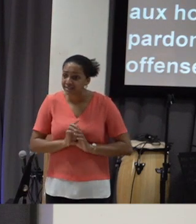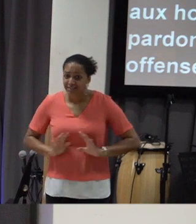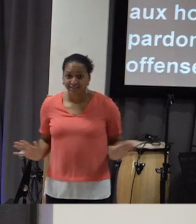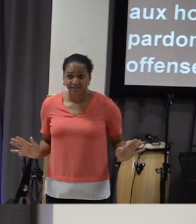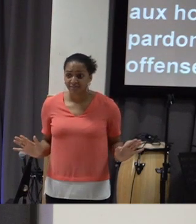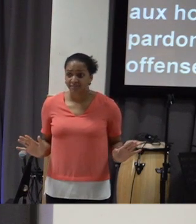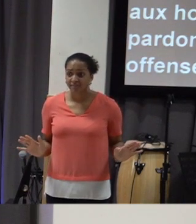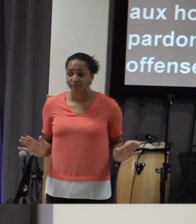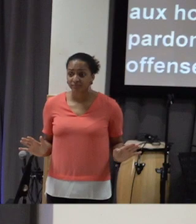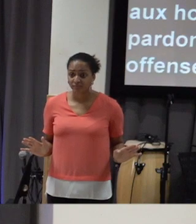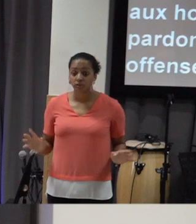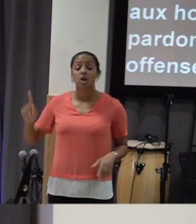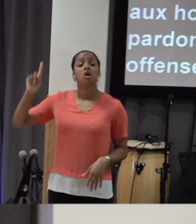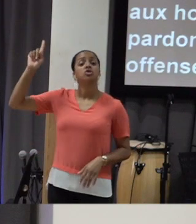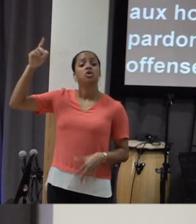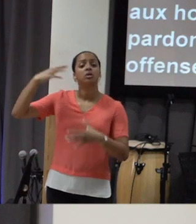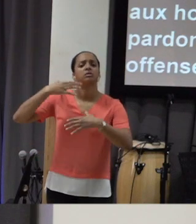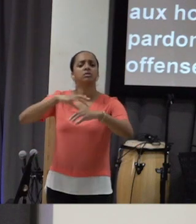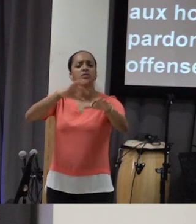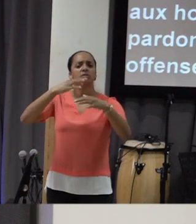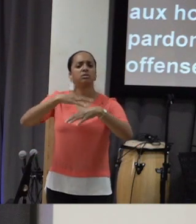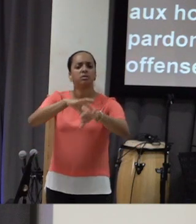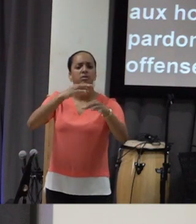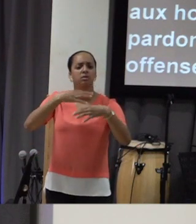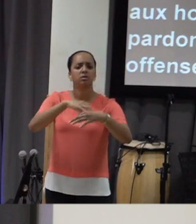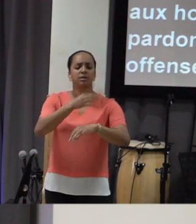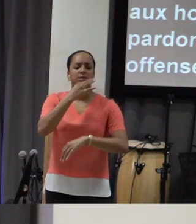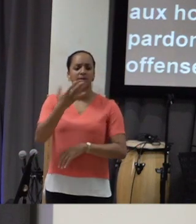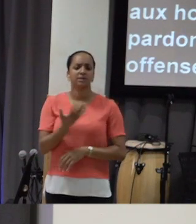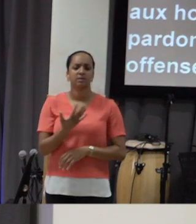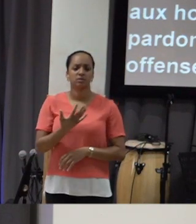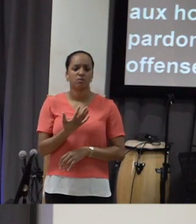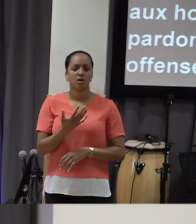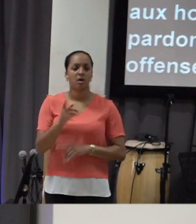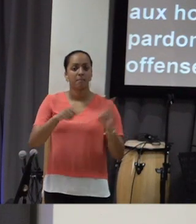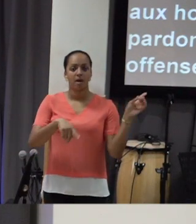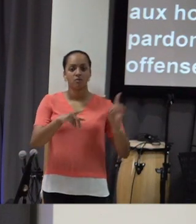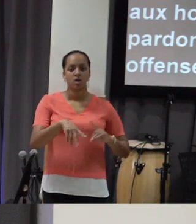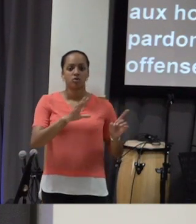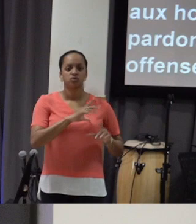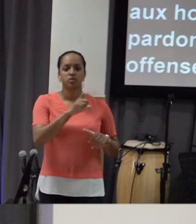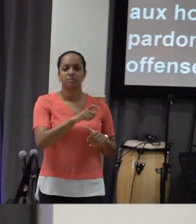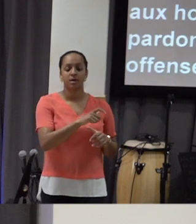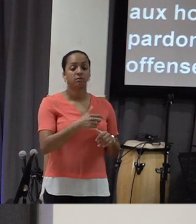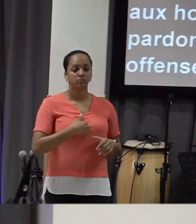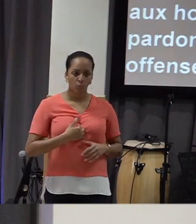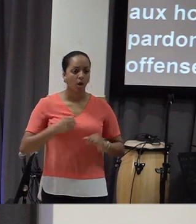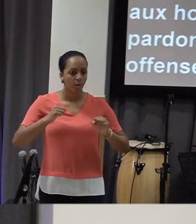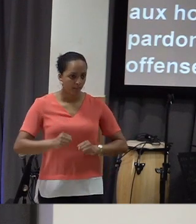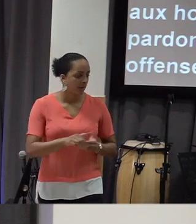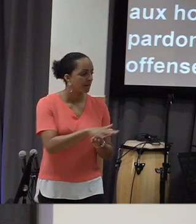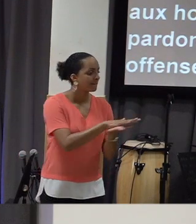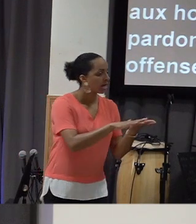permet, d'après sa parole, que nous soyons offensés afin de voir notre réaction. Si tu pardonnes, alors il te